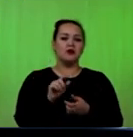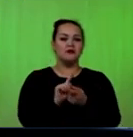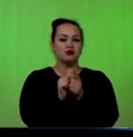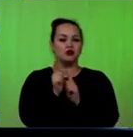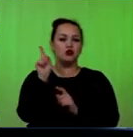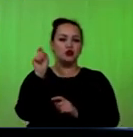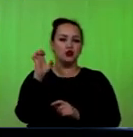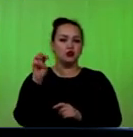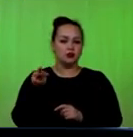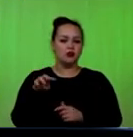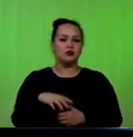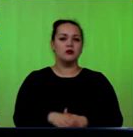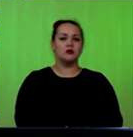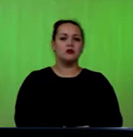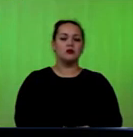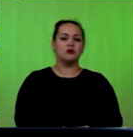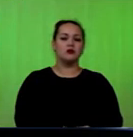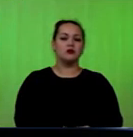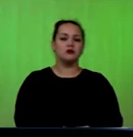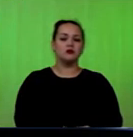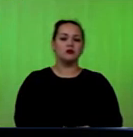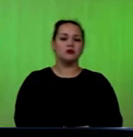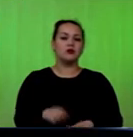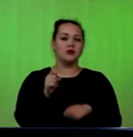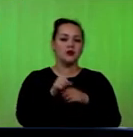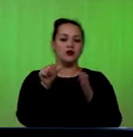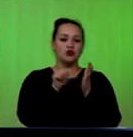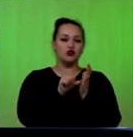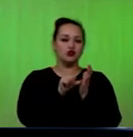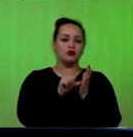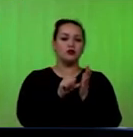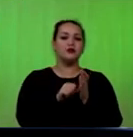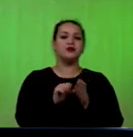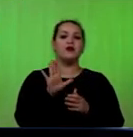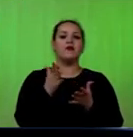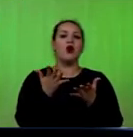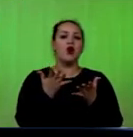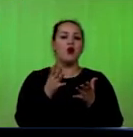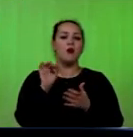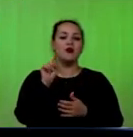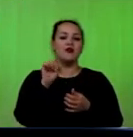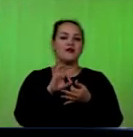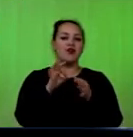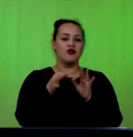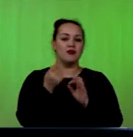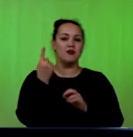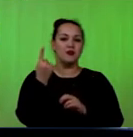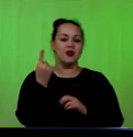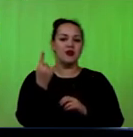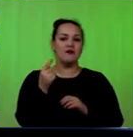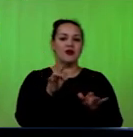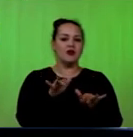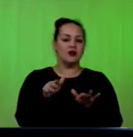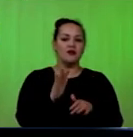сантиметров задание 6 в каком из выражений первое действие